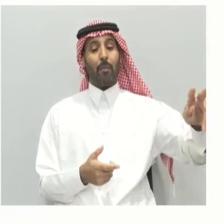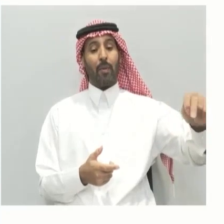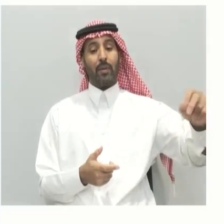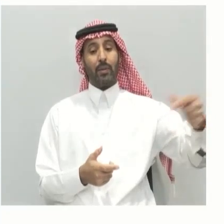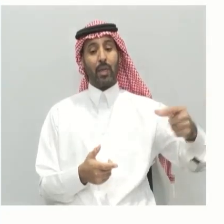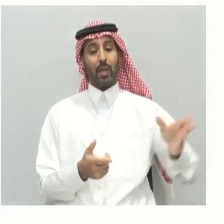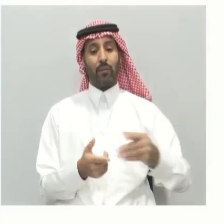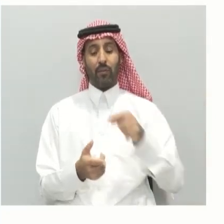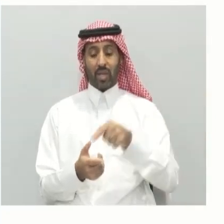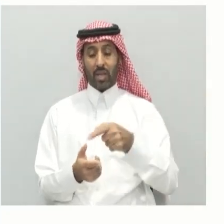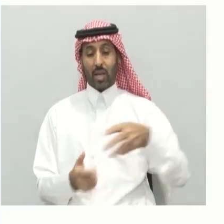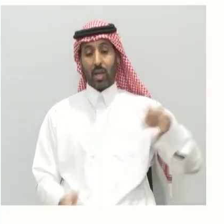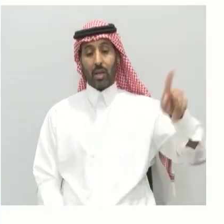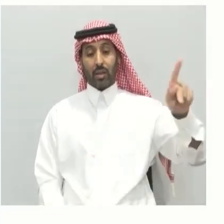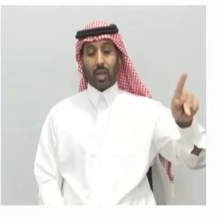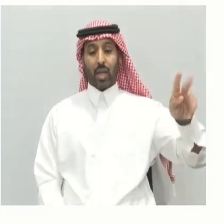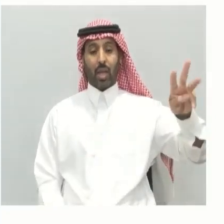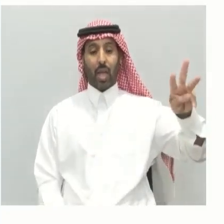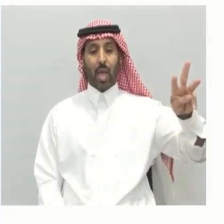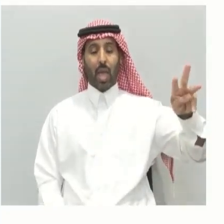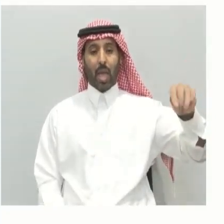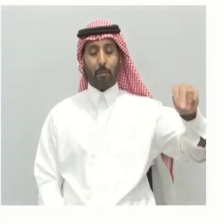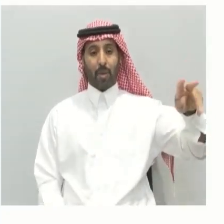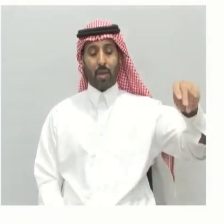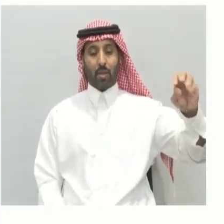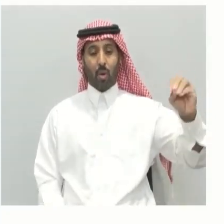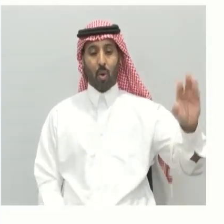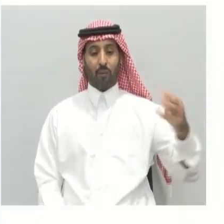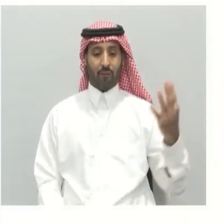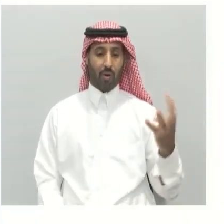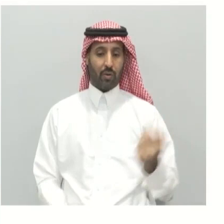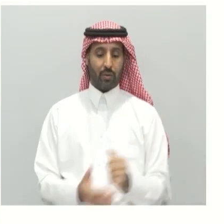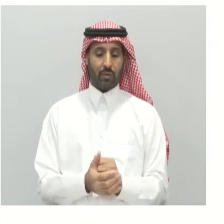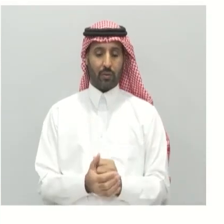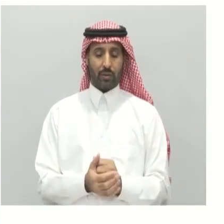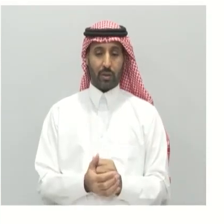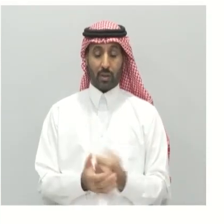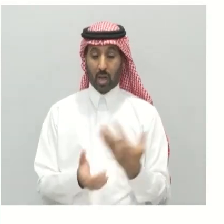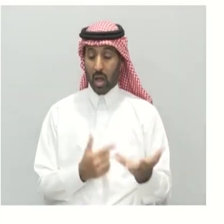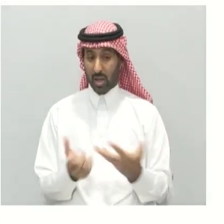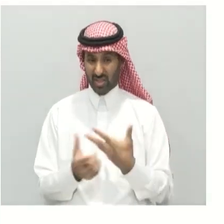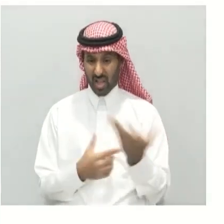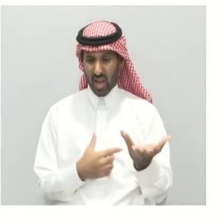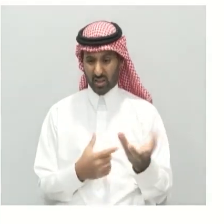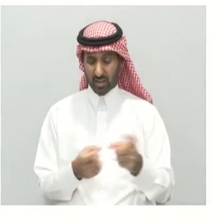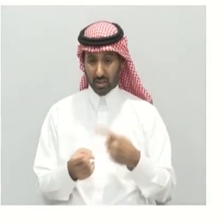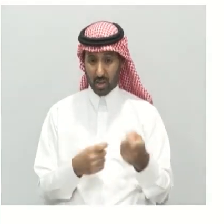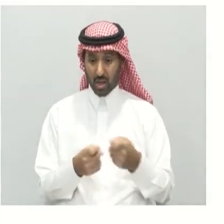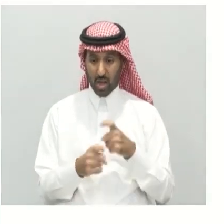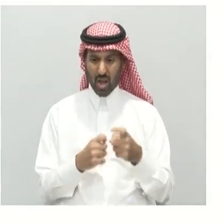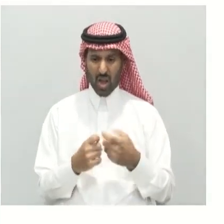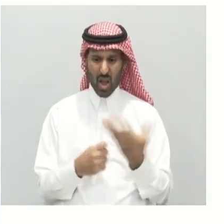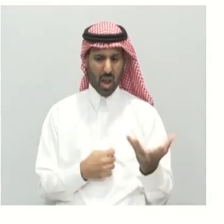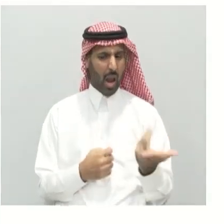او4 اذا هنا يحتاج مين يحتاج الام ان يحتاج الام ان يحتاج عدد التاكسد عدد